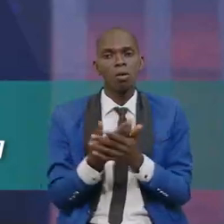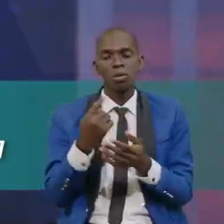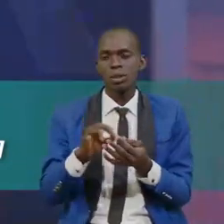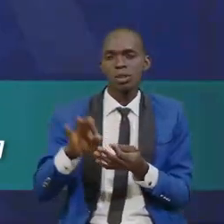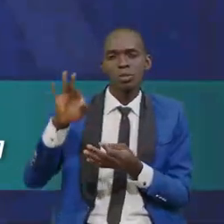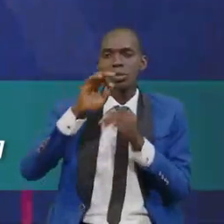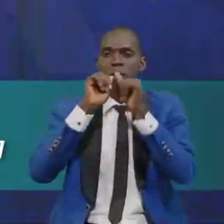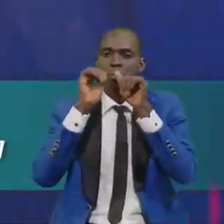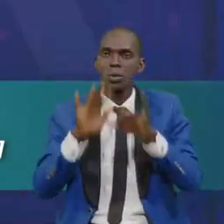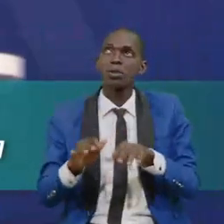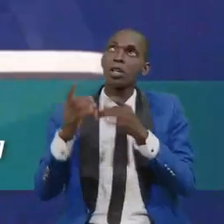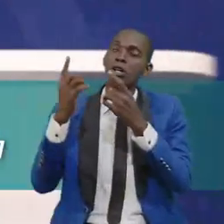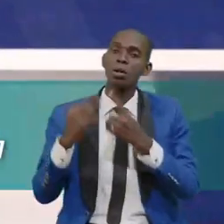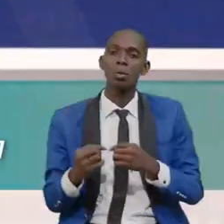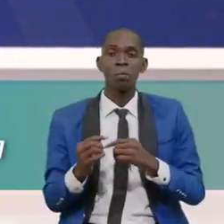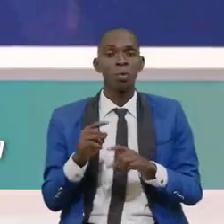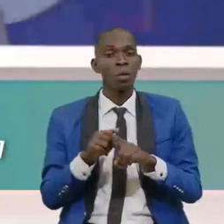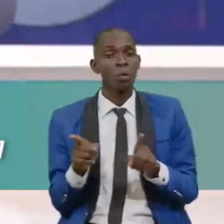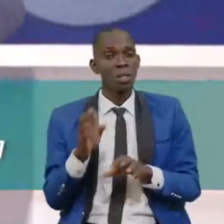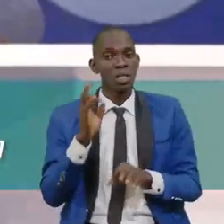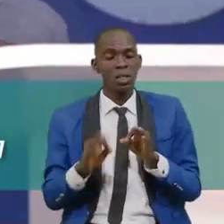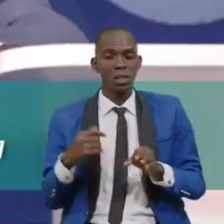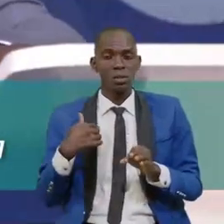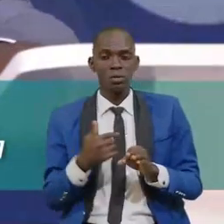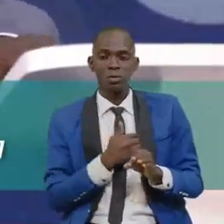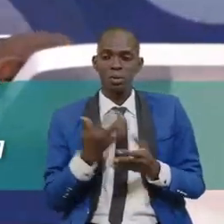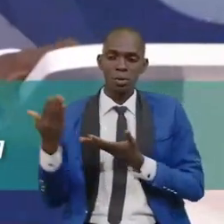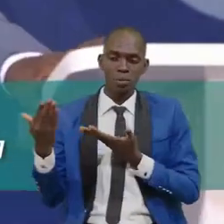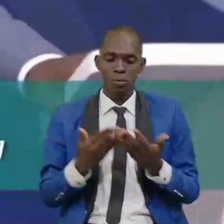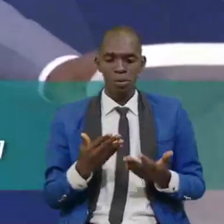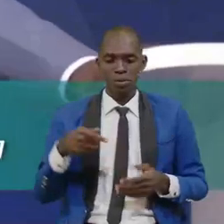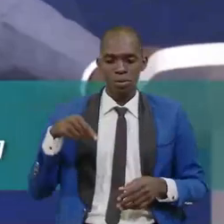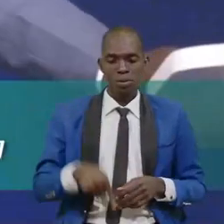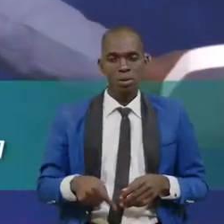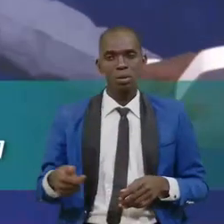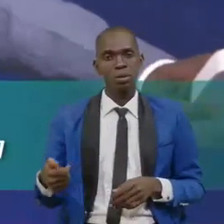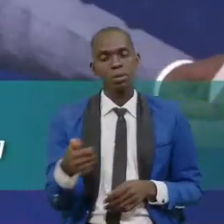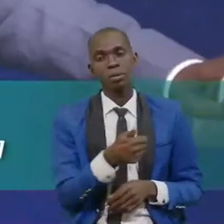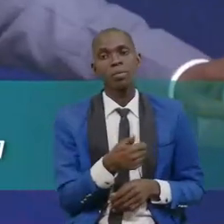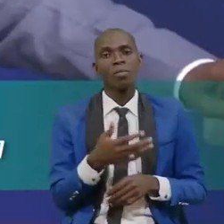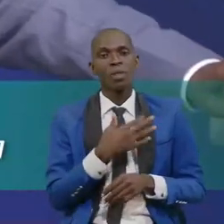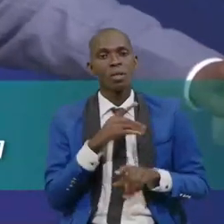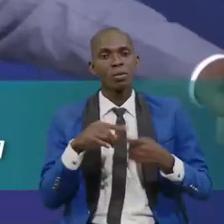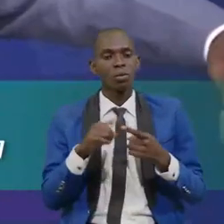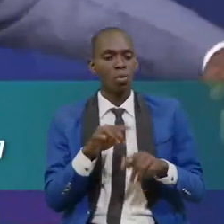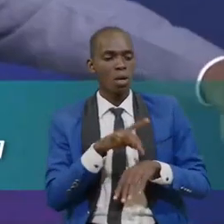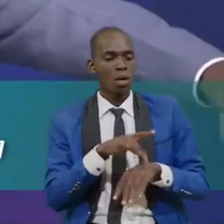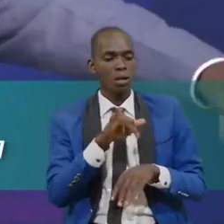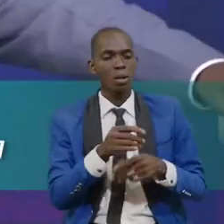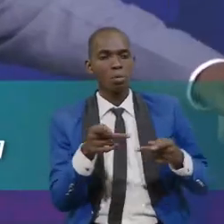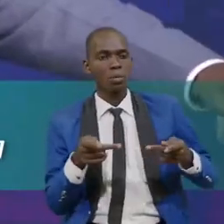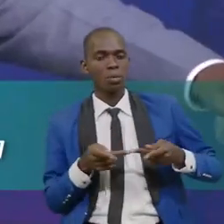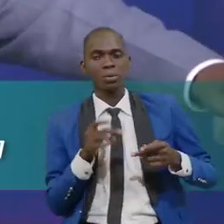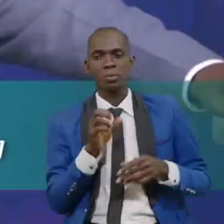viennent. Mais si nous nous dégradons et nous allons dans les lieux terrestres, dans les